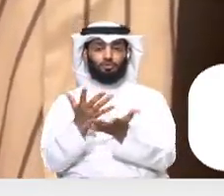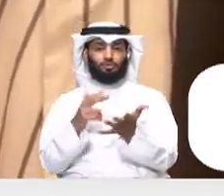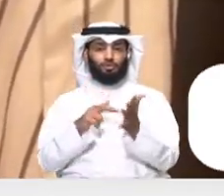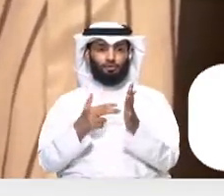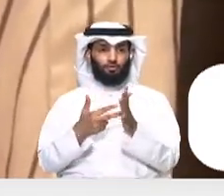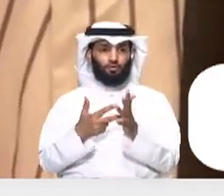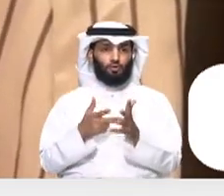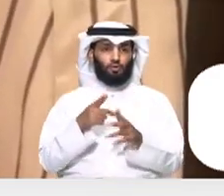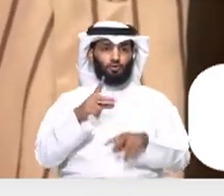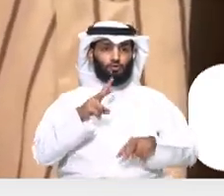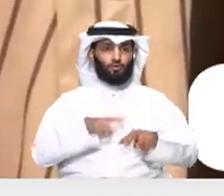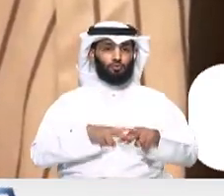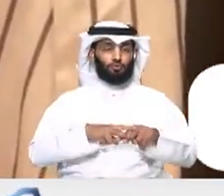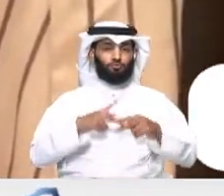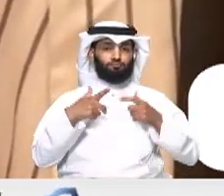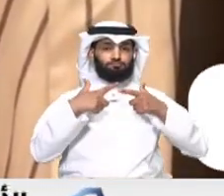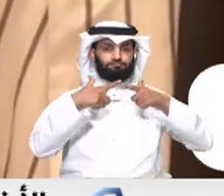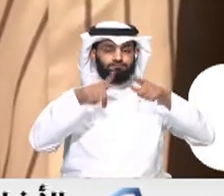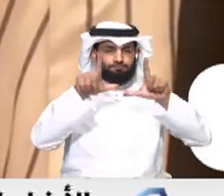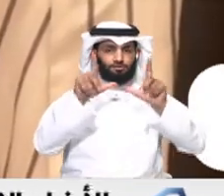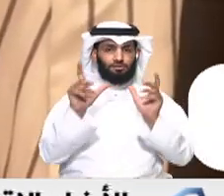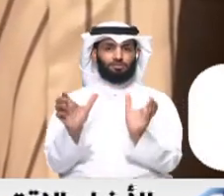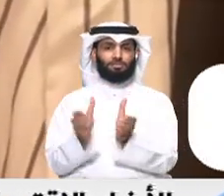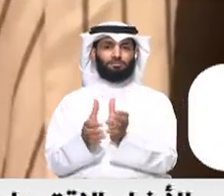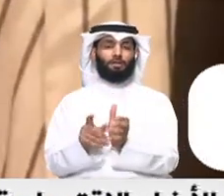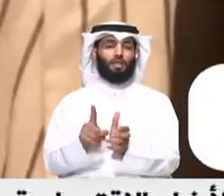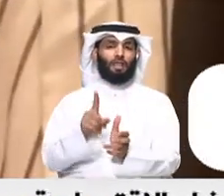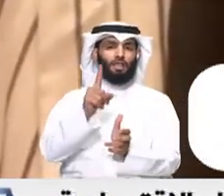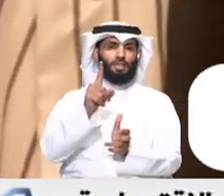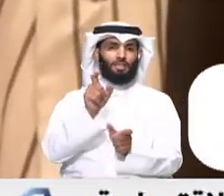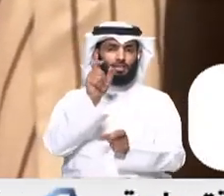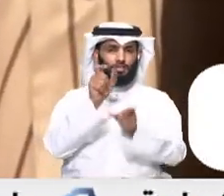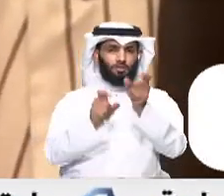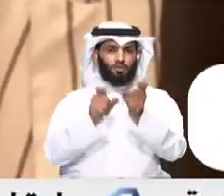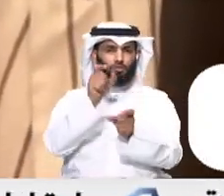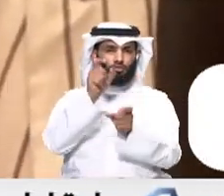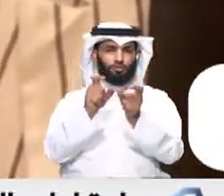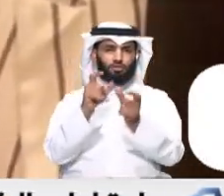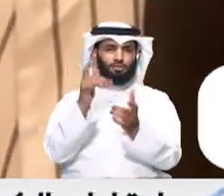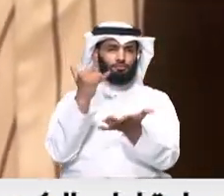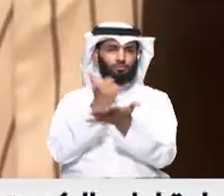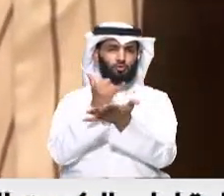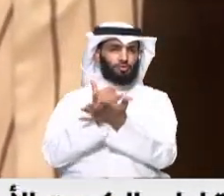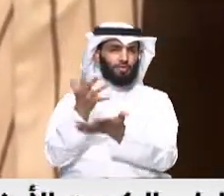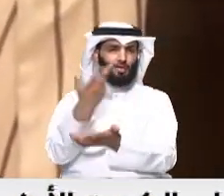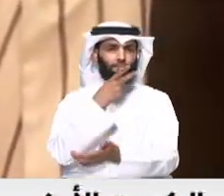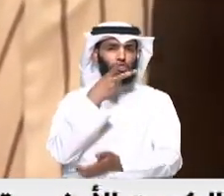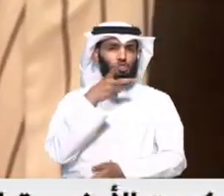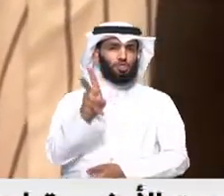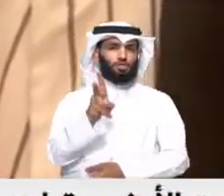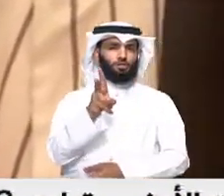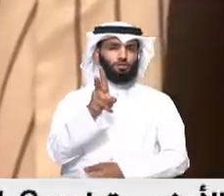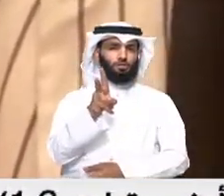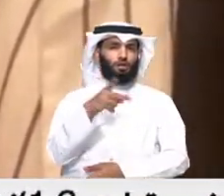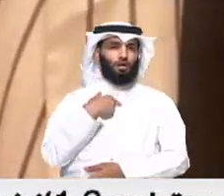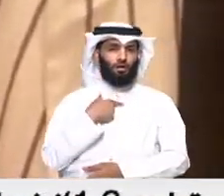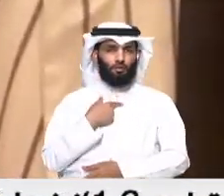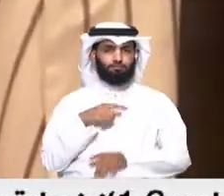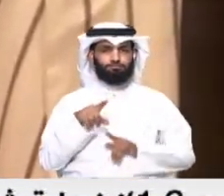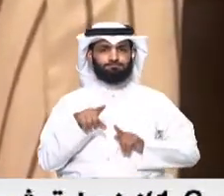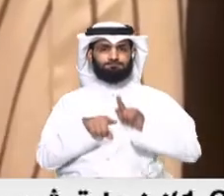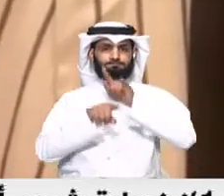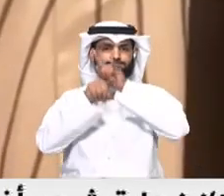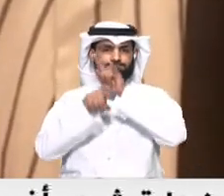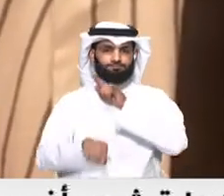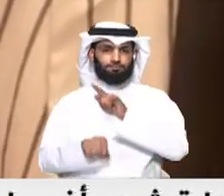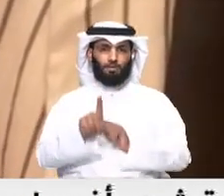حوالي 20 قائدا مع أميني العام حسن نصر الله، ولكن حتى الآن لم ينعي حزب الله إلا أمين عام